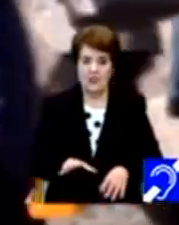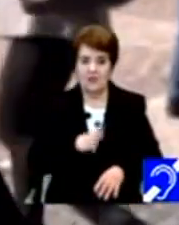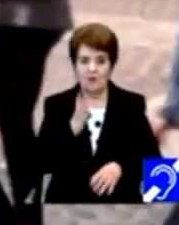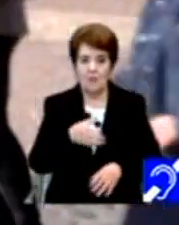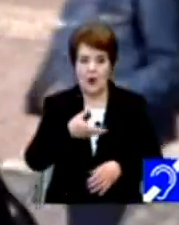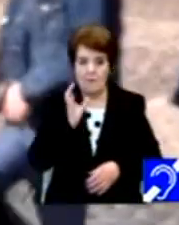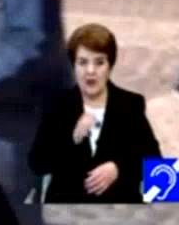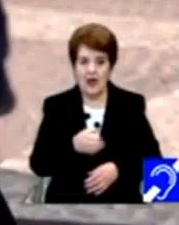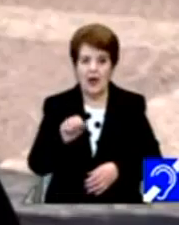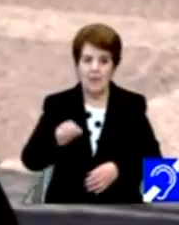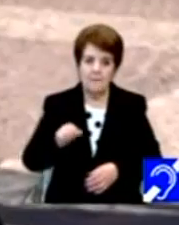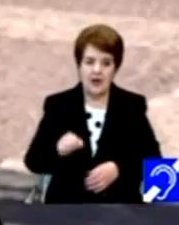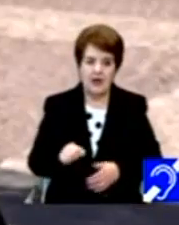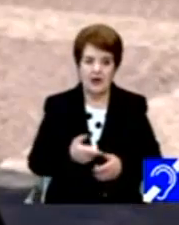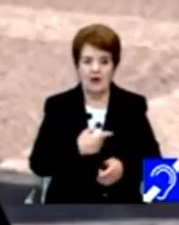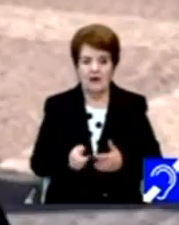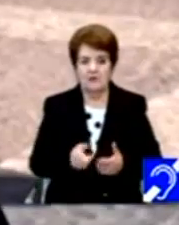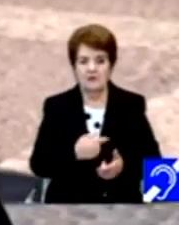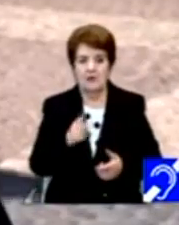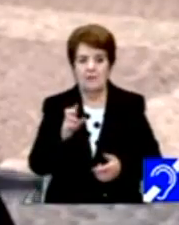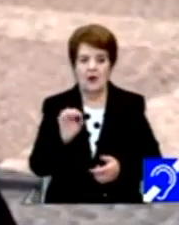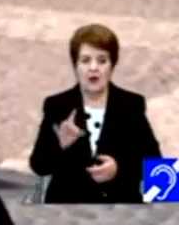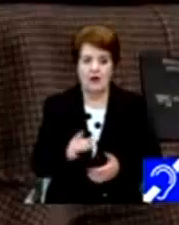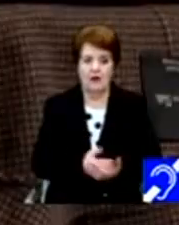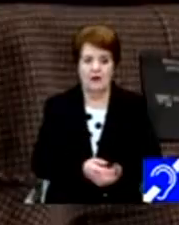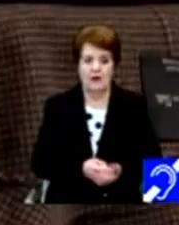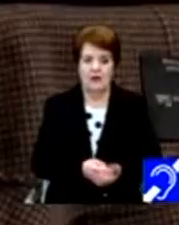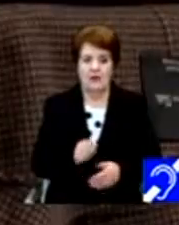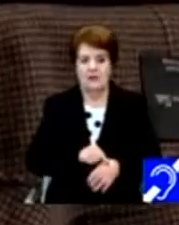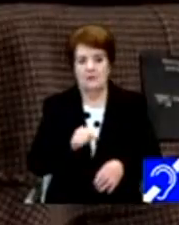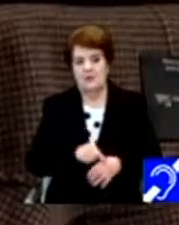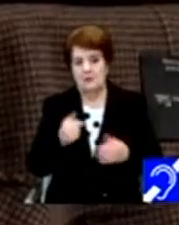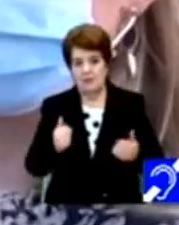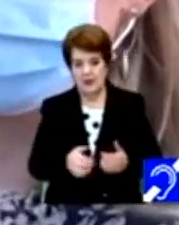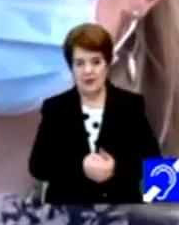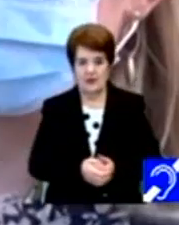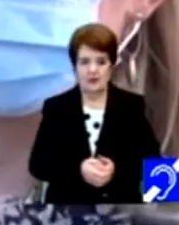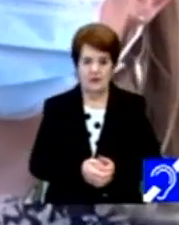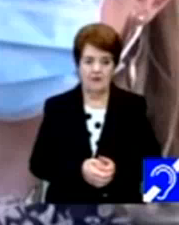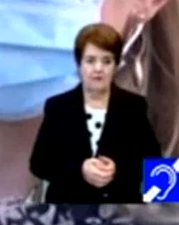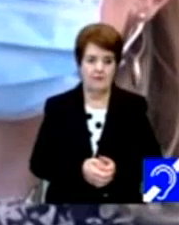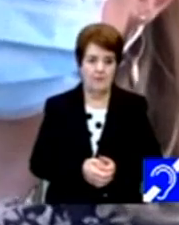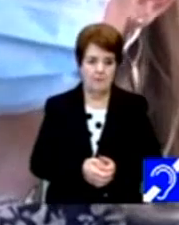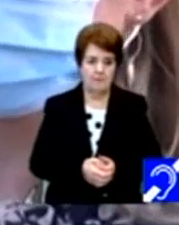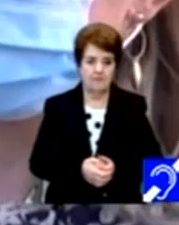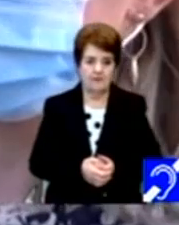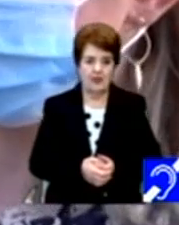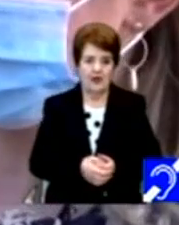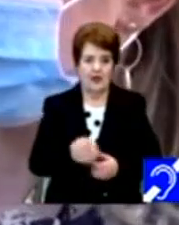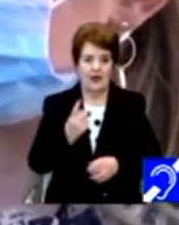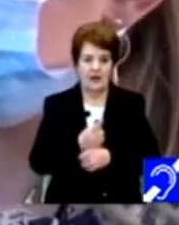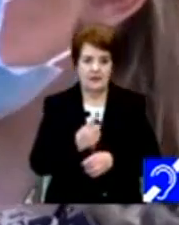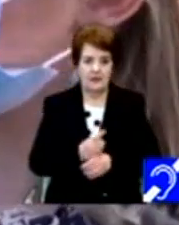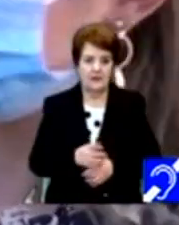boire une bière dans un bar, profiter un petit peu, retrouver la vie d'avant. C'est pas les mêmes mesures qu'en France, les mesures sanitaires